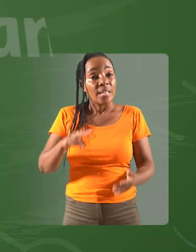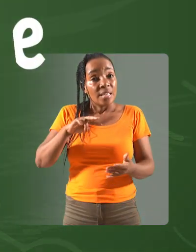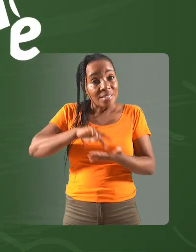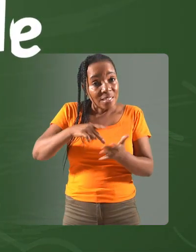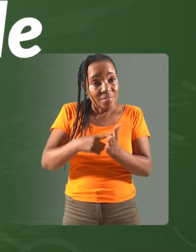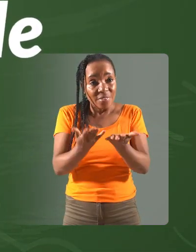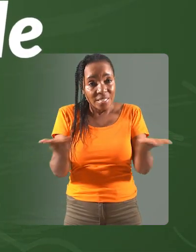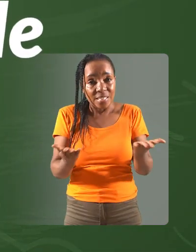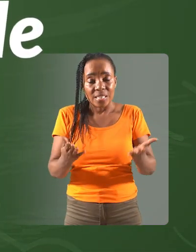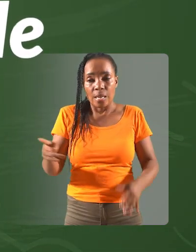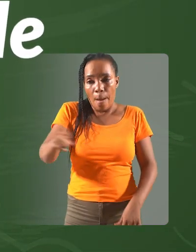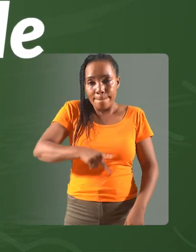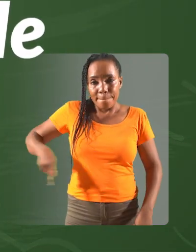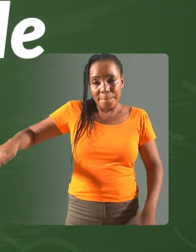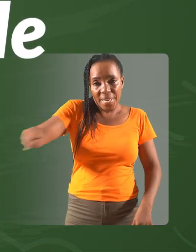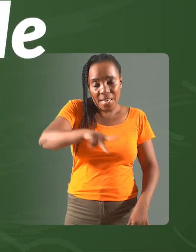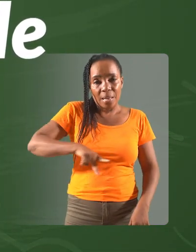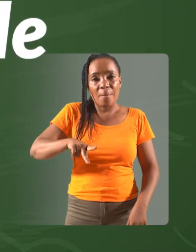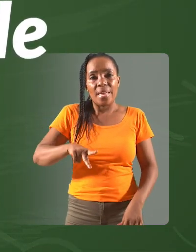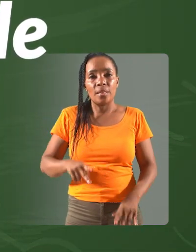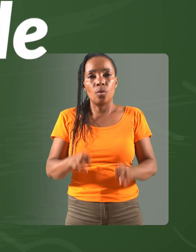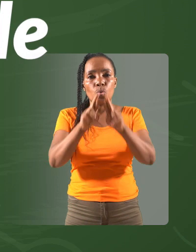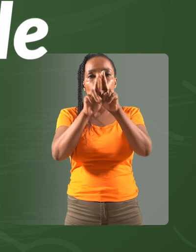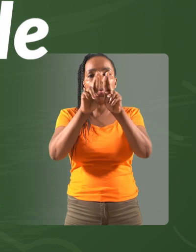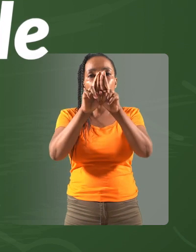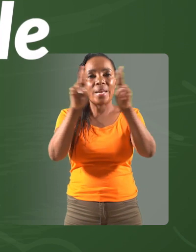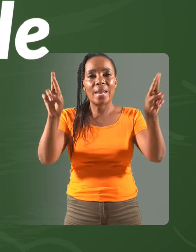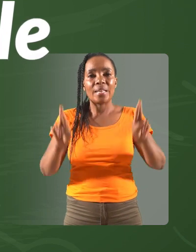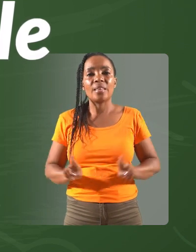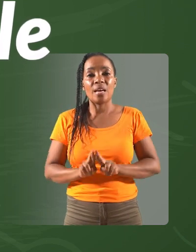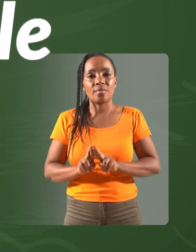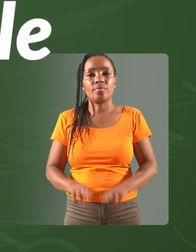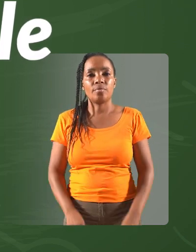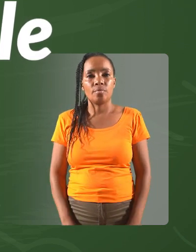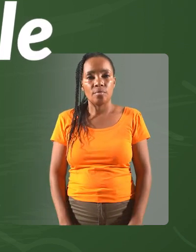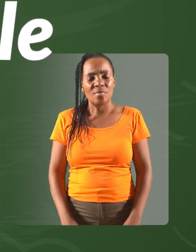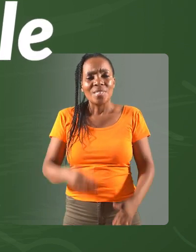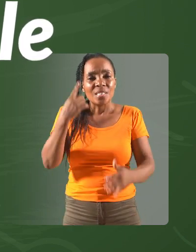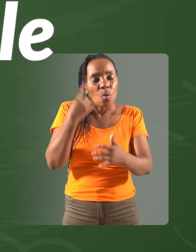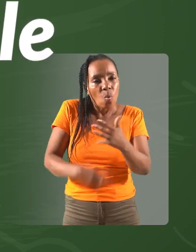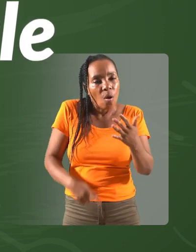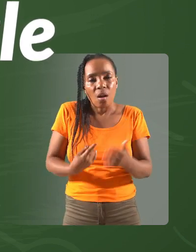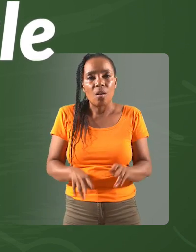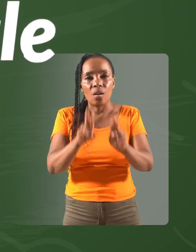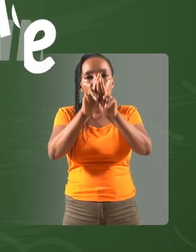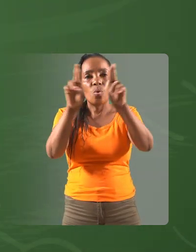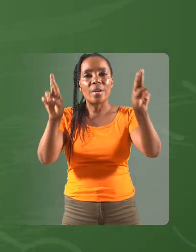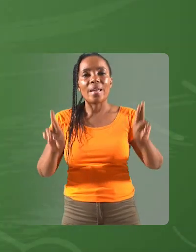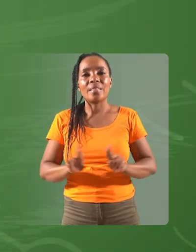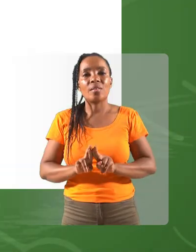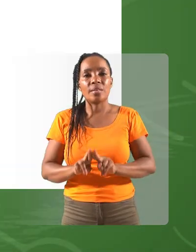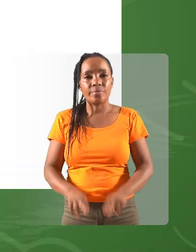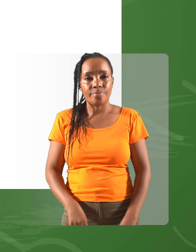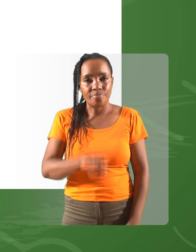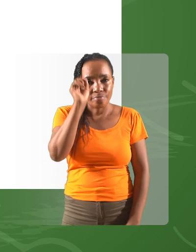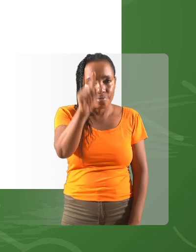représente le périmètre du rectangle. Que sais-tu du rectangle? Le rectangle